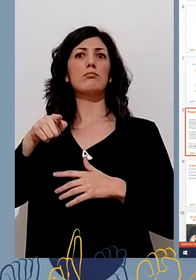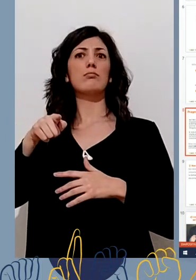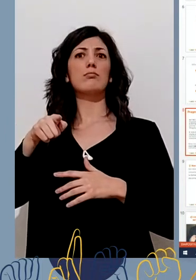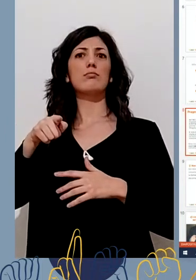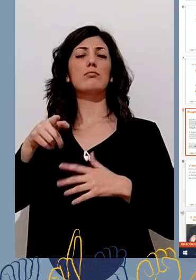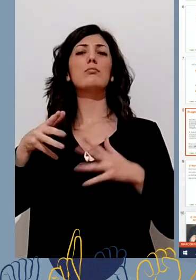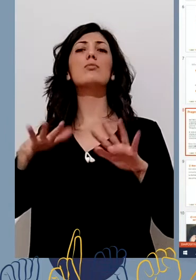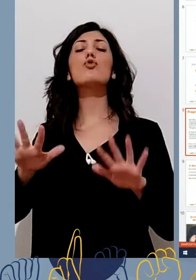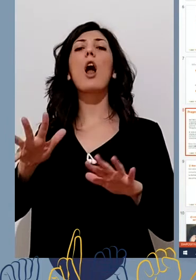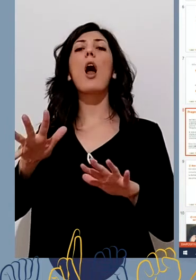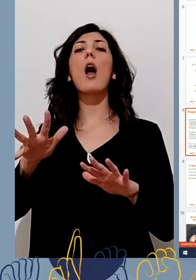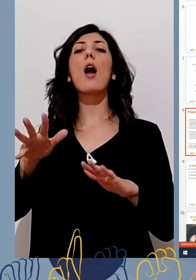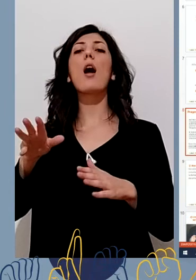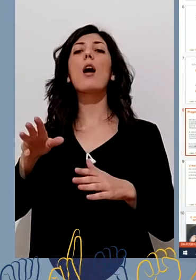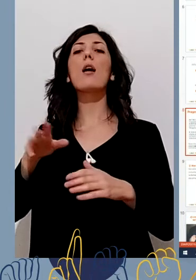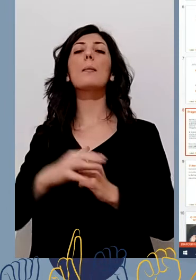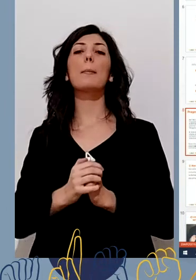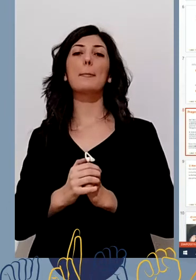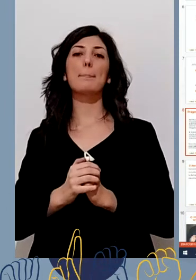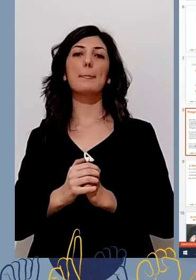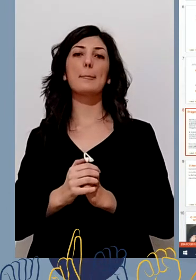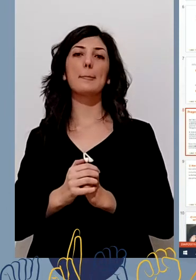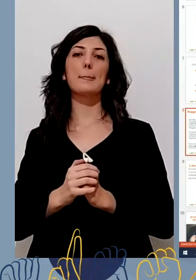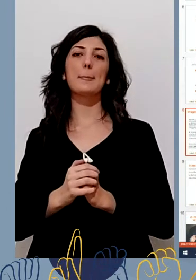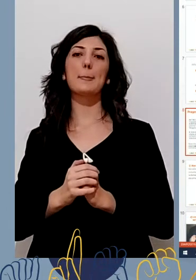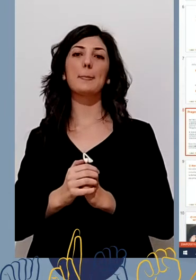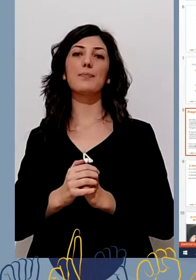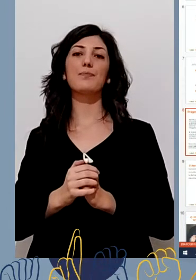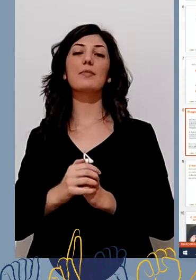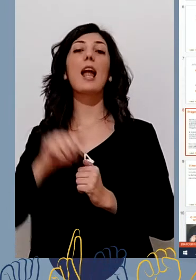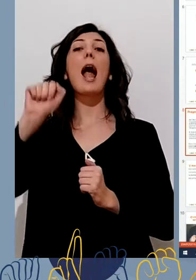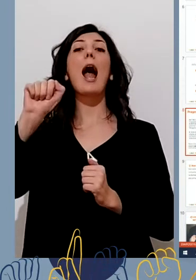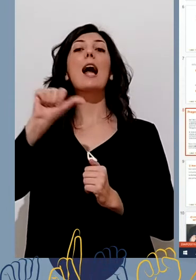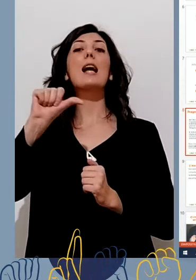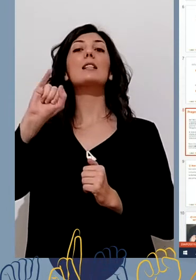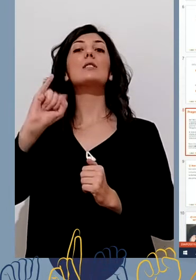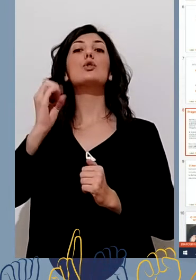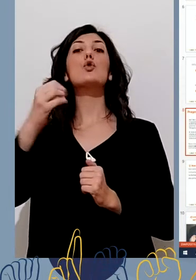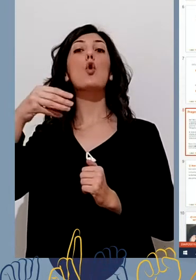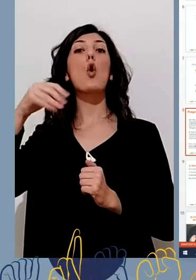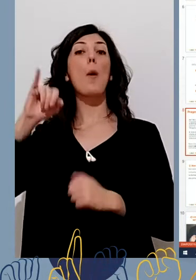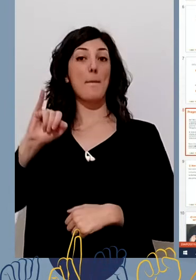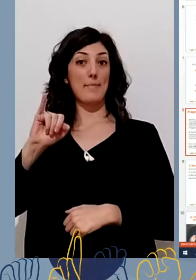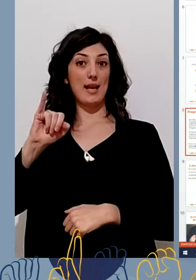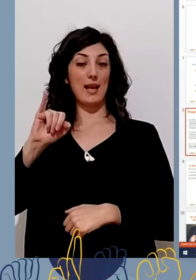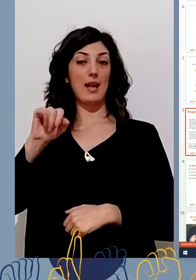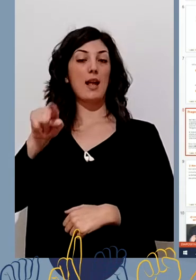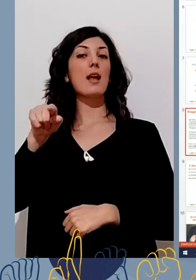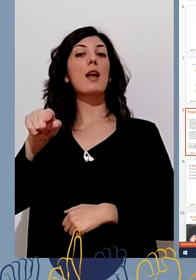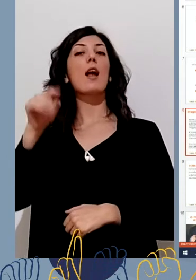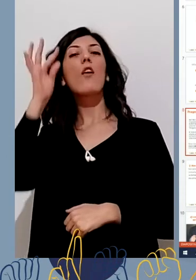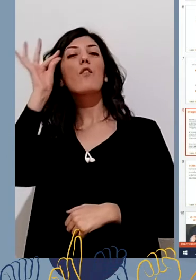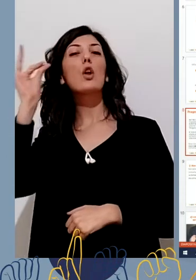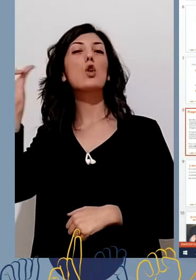l'esistenza di degli assiomi che sarebbero nel linguaggio filosofico e matematico delle